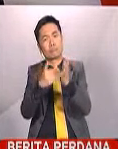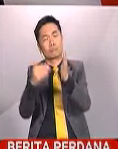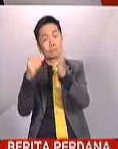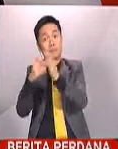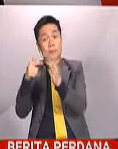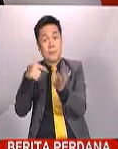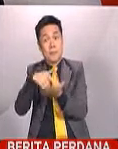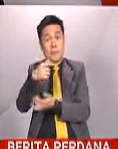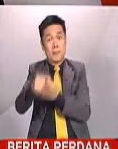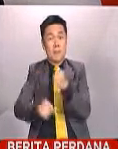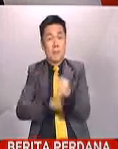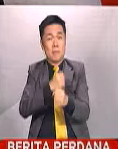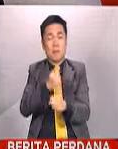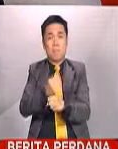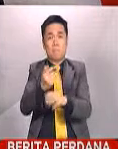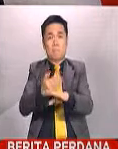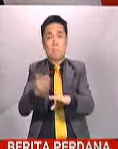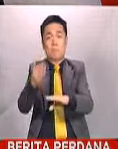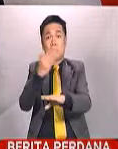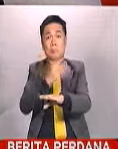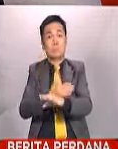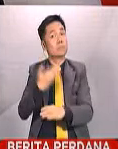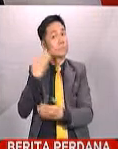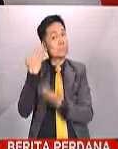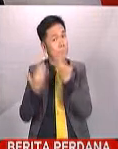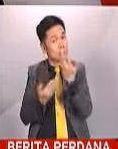tahun ini kerana mungkin tahun 2022